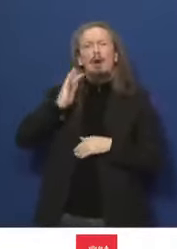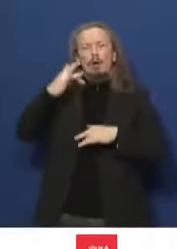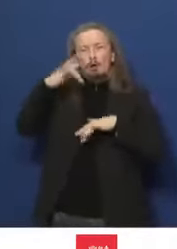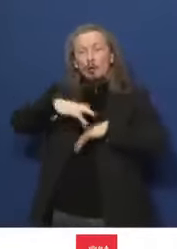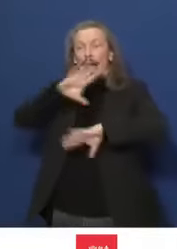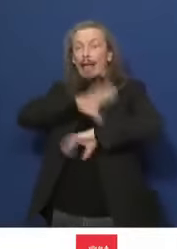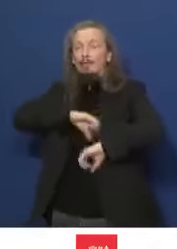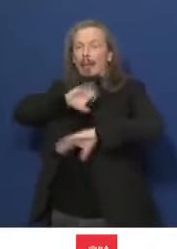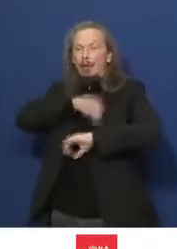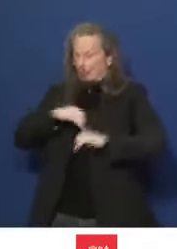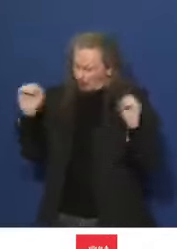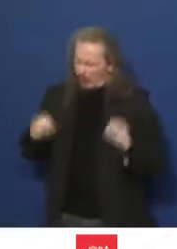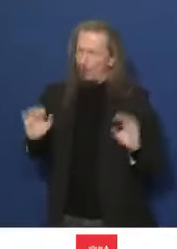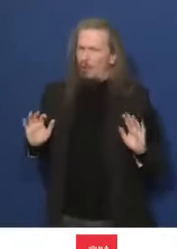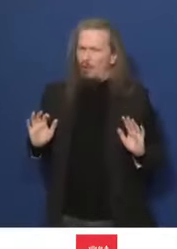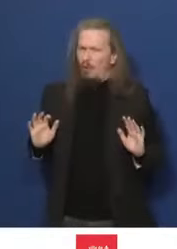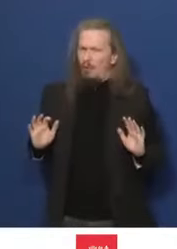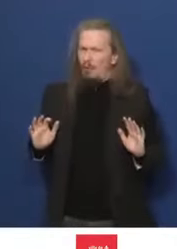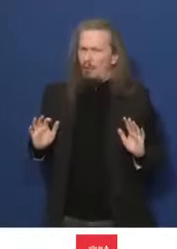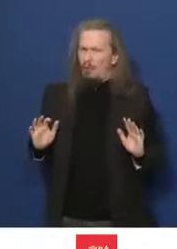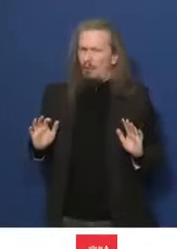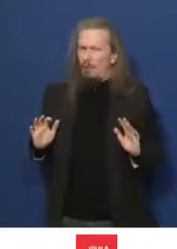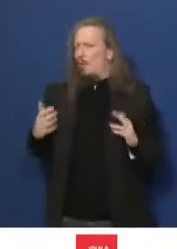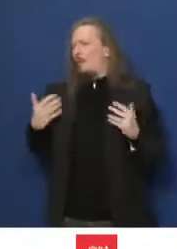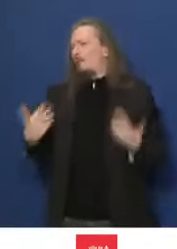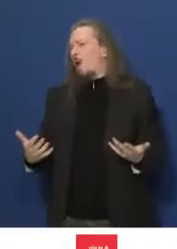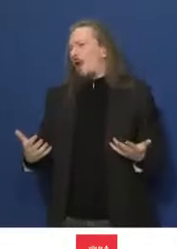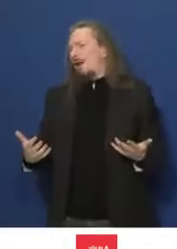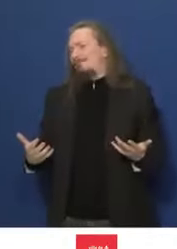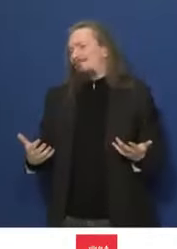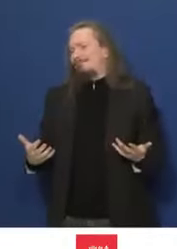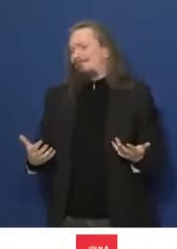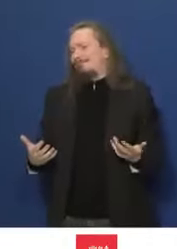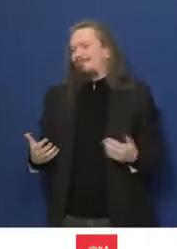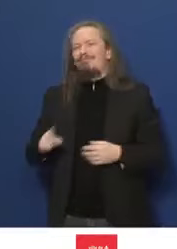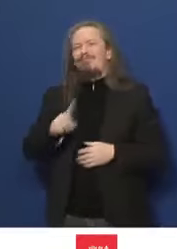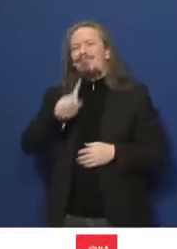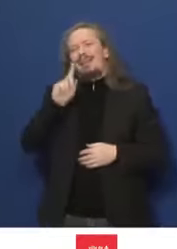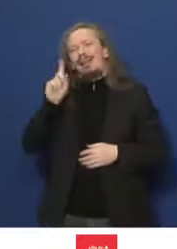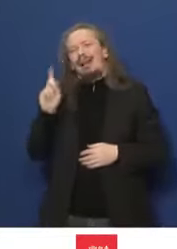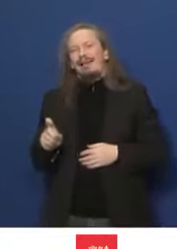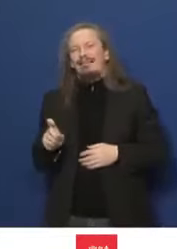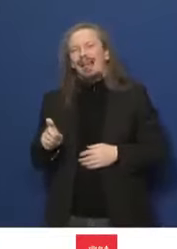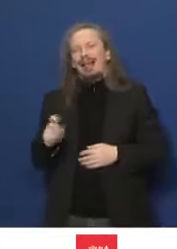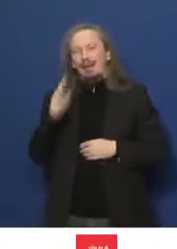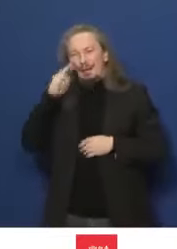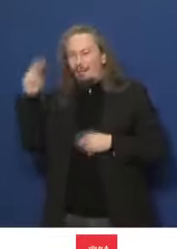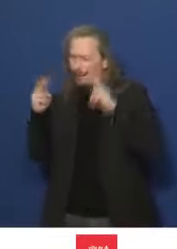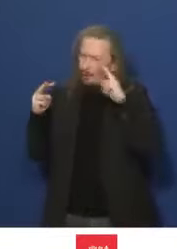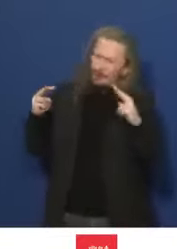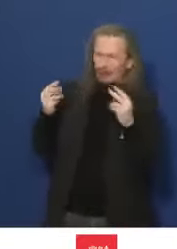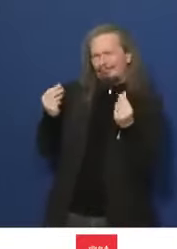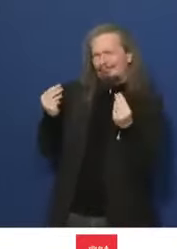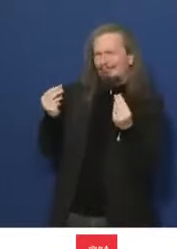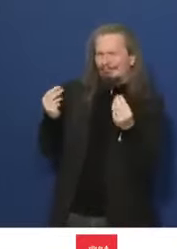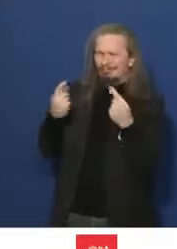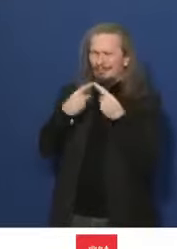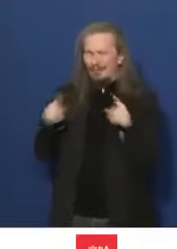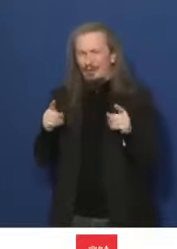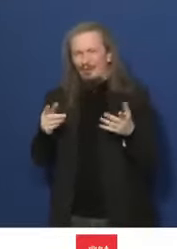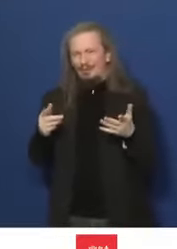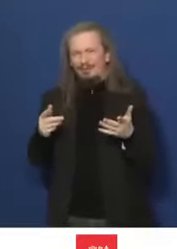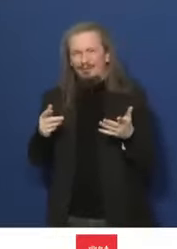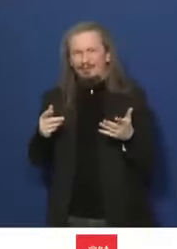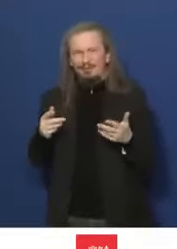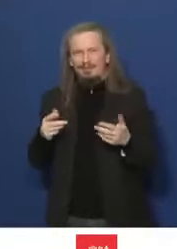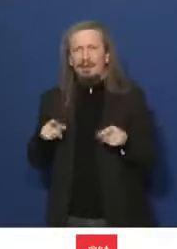l'expérimentation. Voilà un peu le bémol sur la question de la façon de voir les choses. Et d'ailleurs, ça correspond, parce qu'il y a un travail